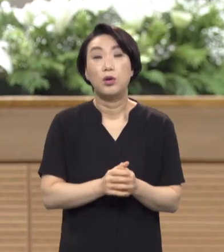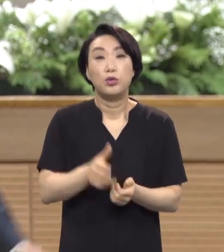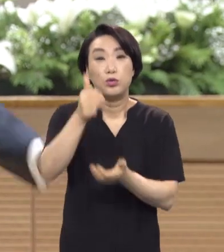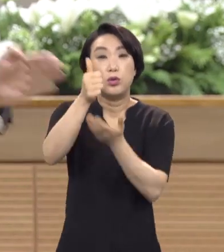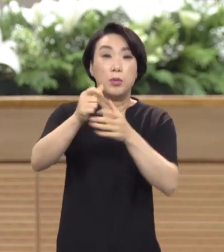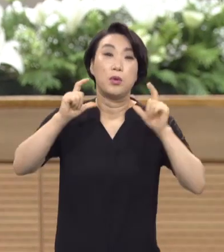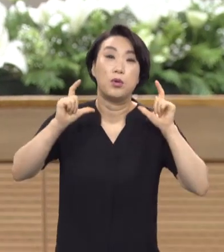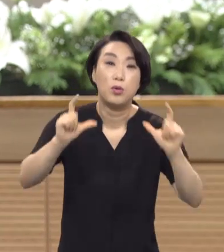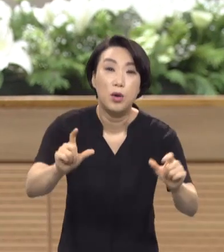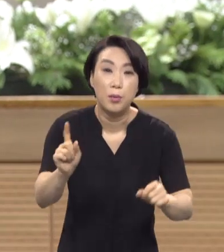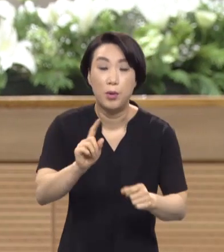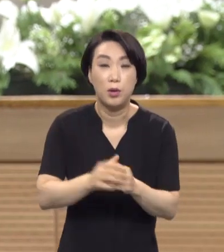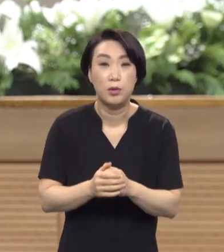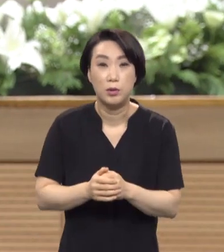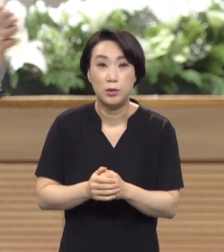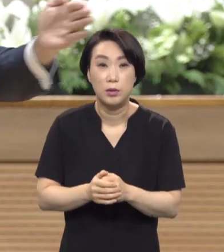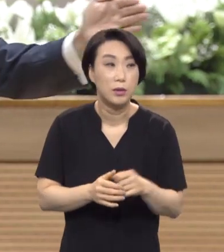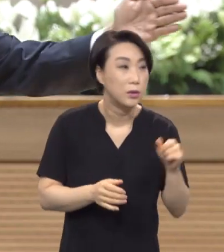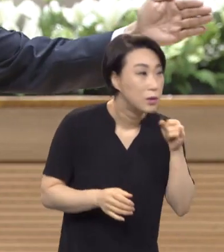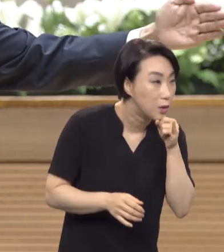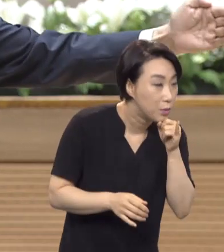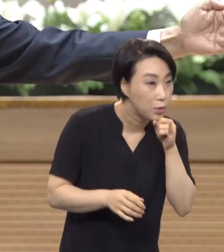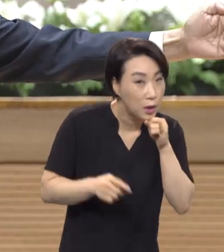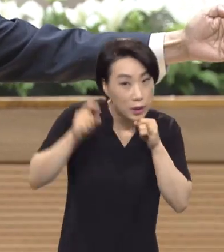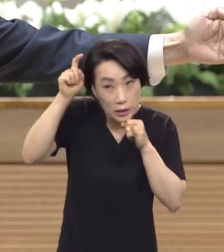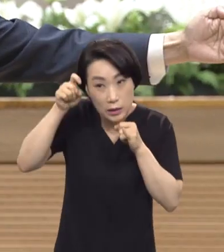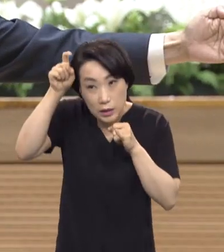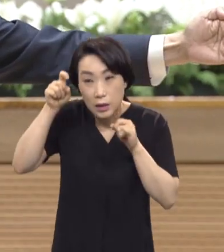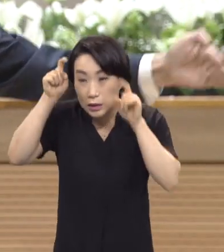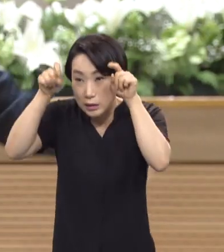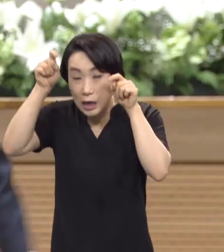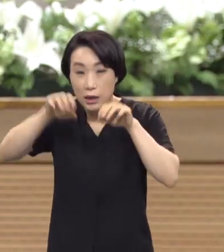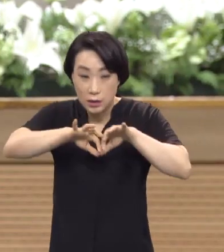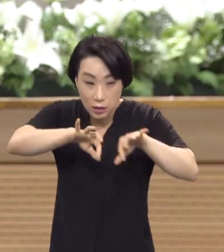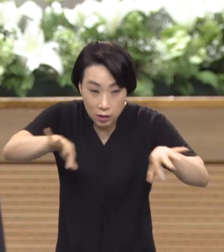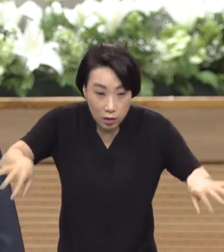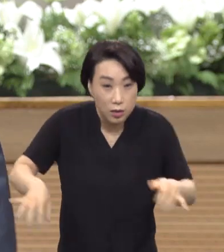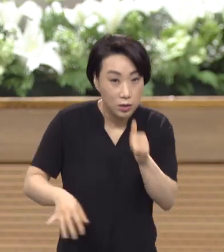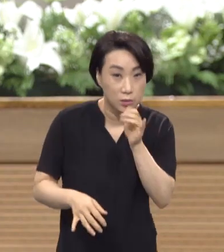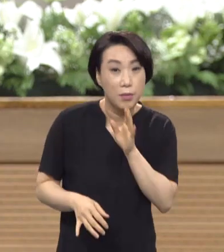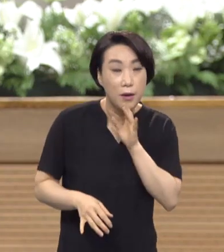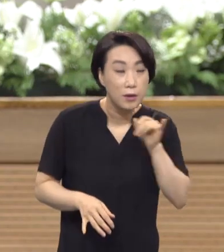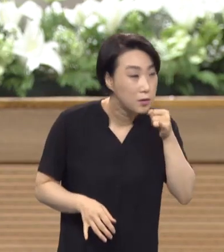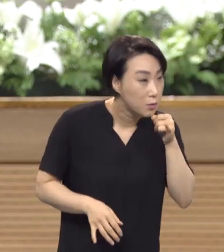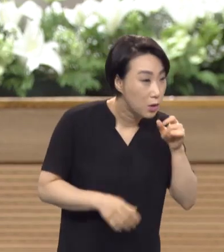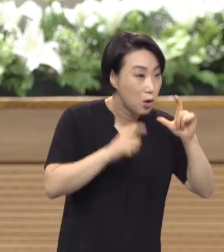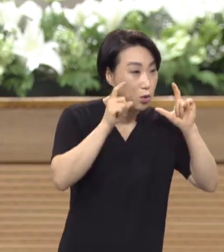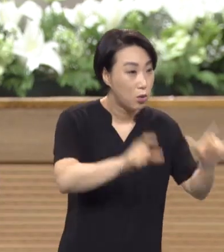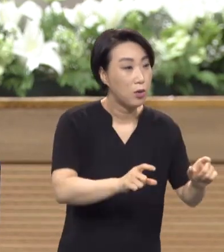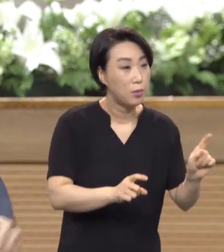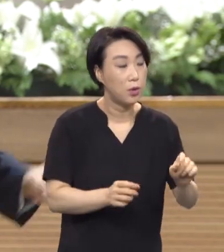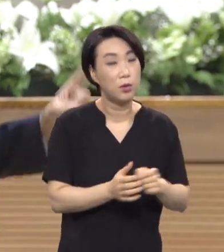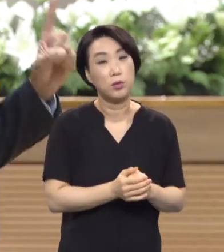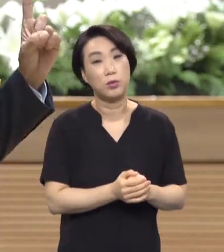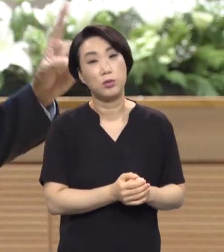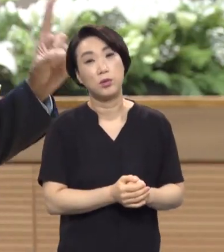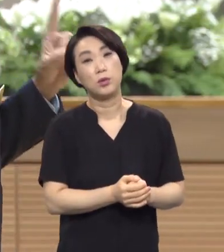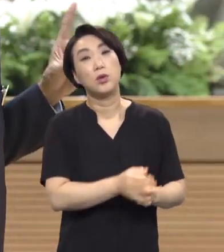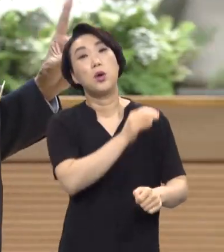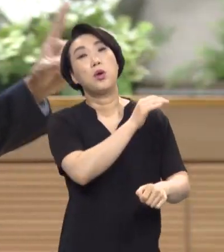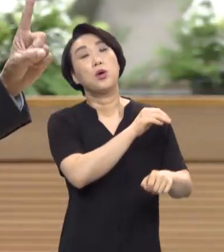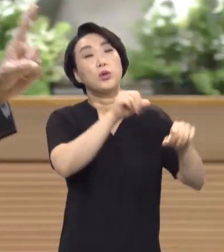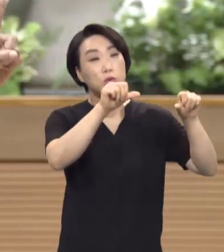주님이 염소와 양을 다 갈라놓은 다음에 염소들 보고 말하셔요.